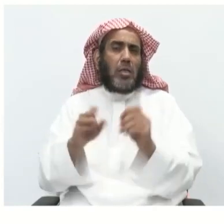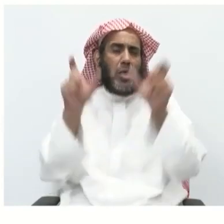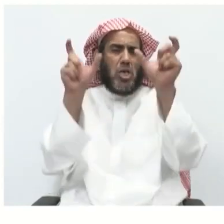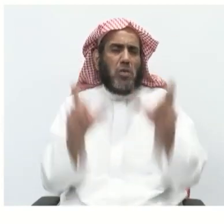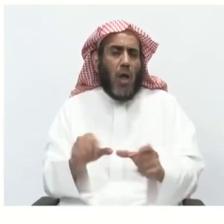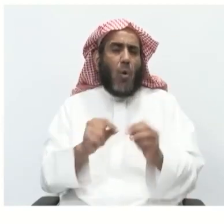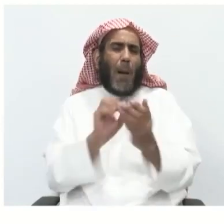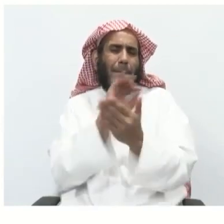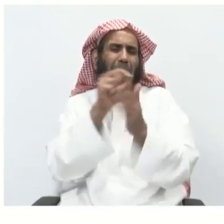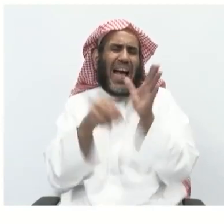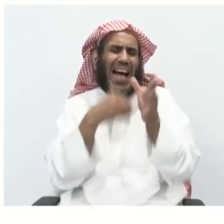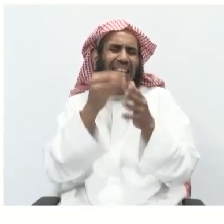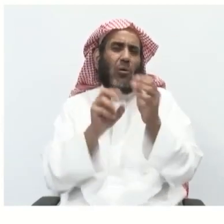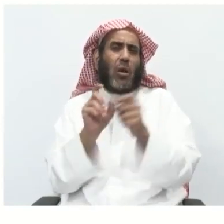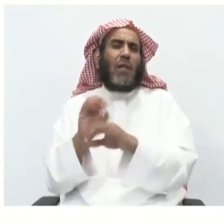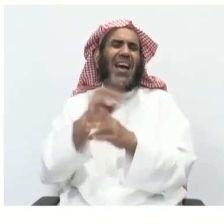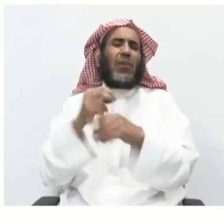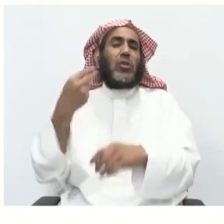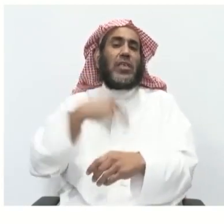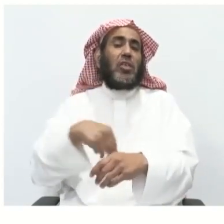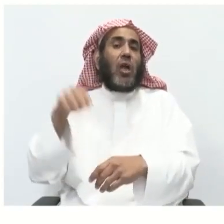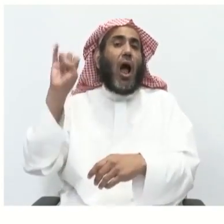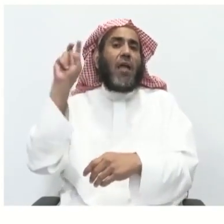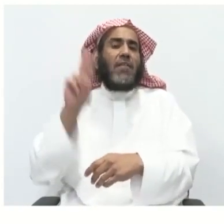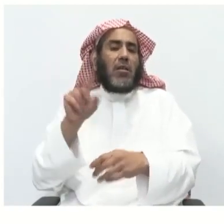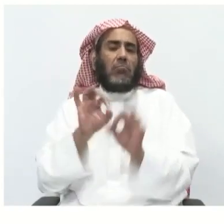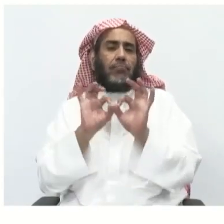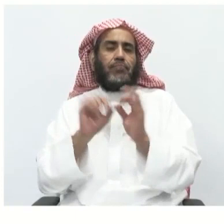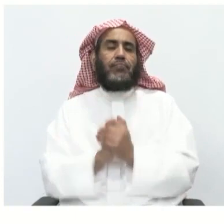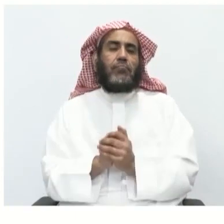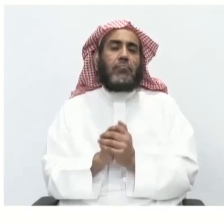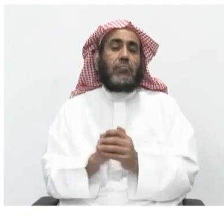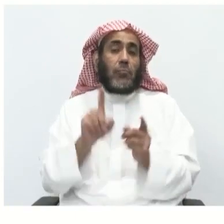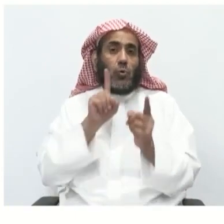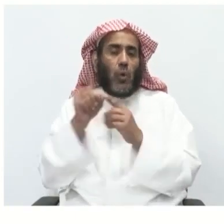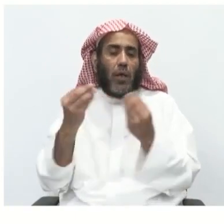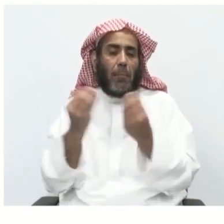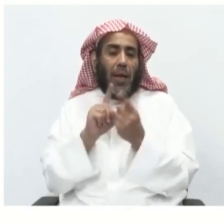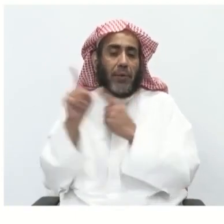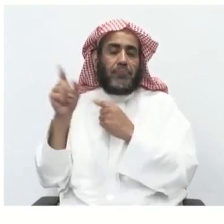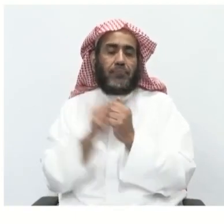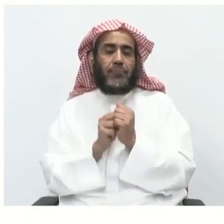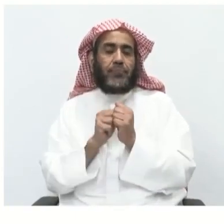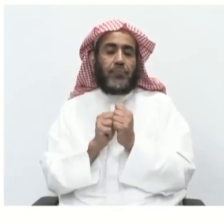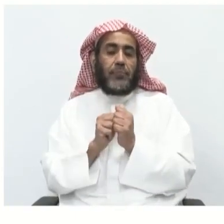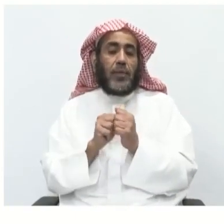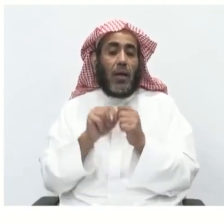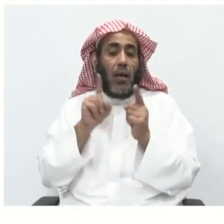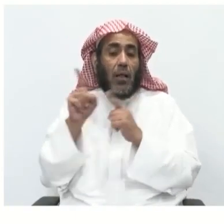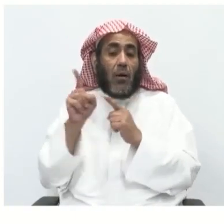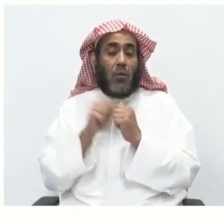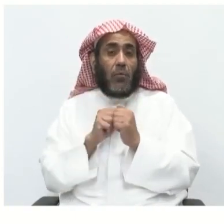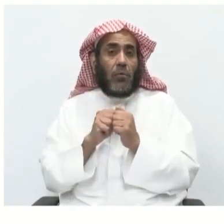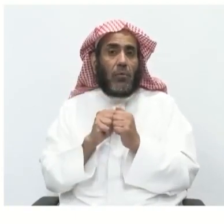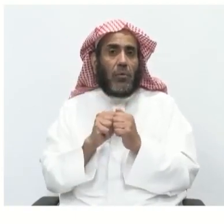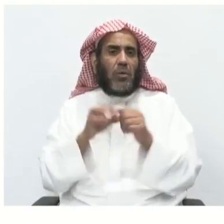الماده الجينيه لفيروس الاتش اي في العادي نلاحظ معنا هنا هذا هو